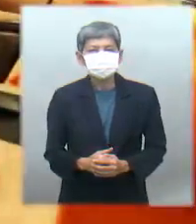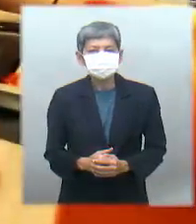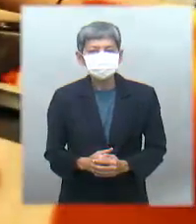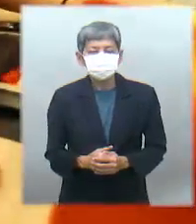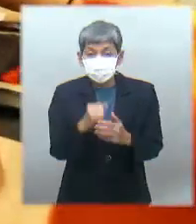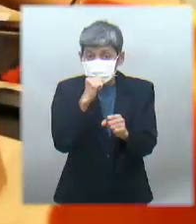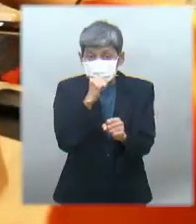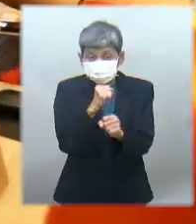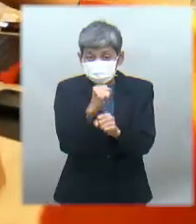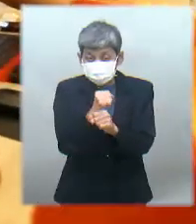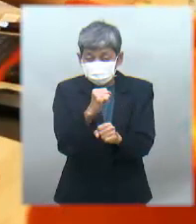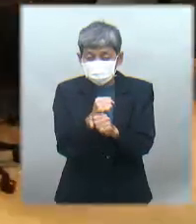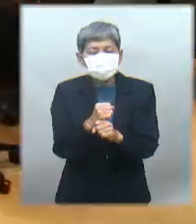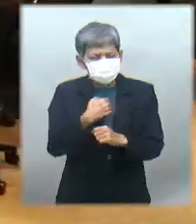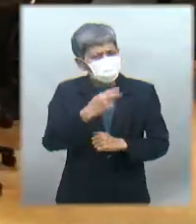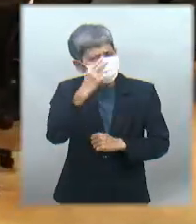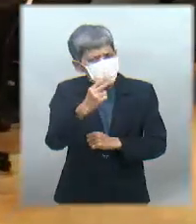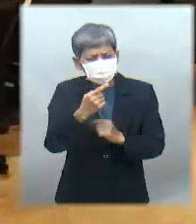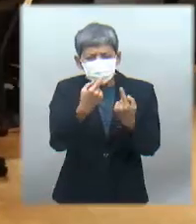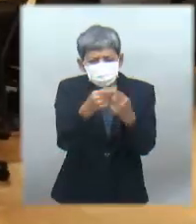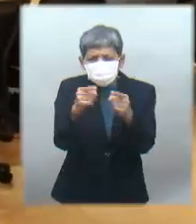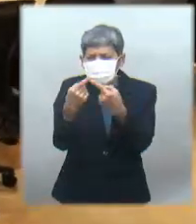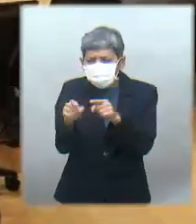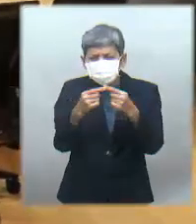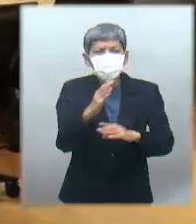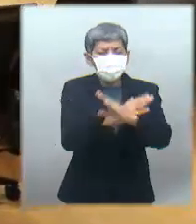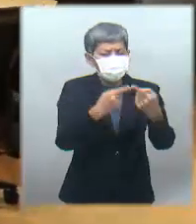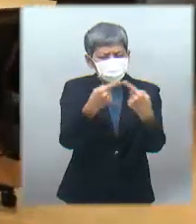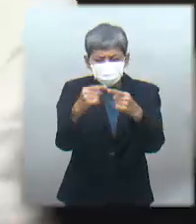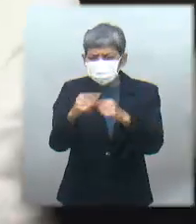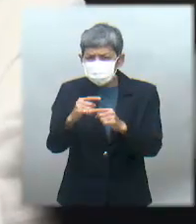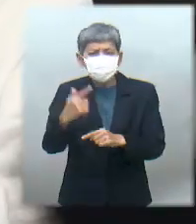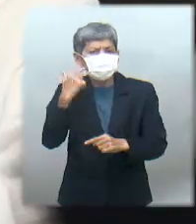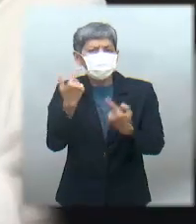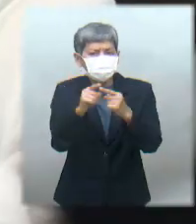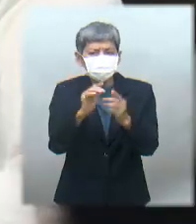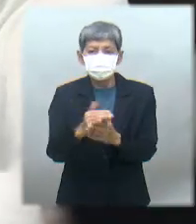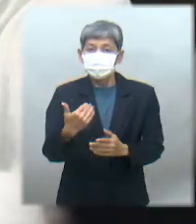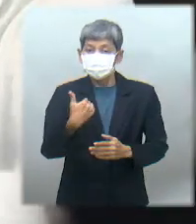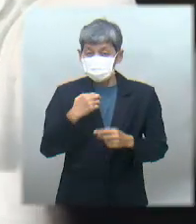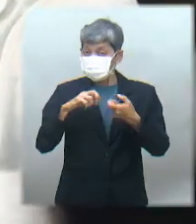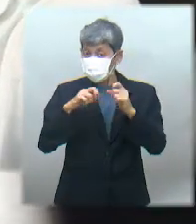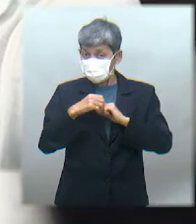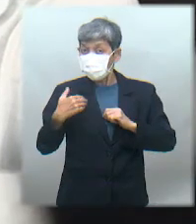ในการทำงานแน่นอนว่ามีควแตกตางกันคนพิการแลคนมาพิการ Radi็จน